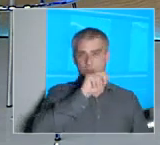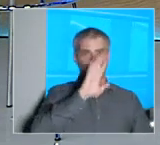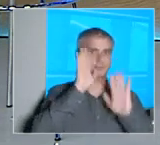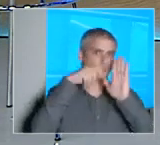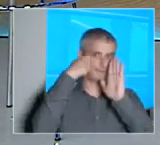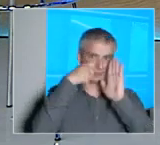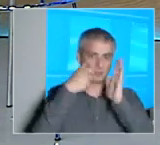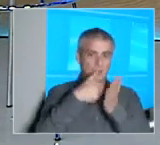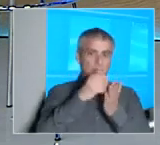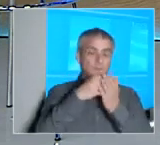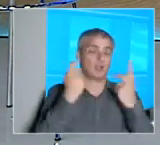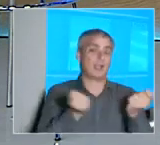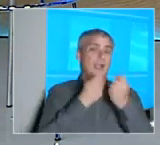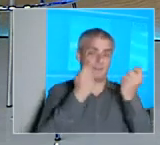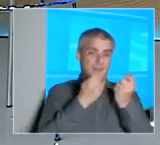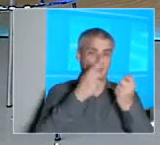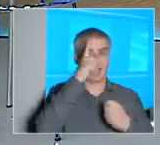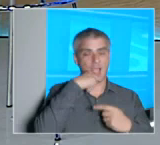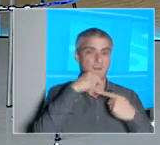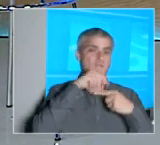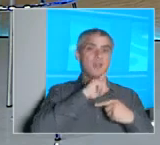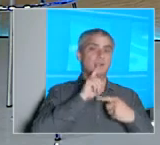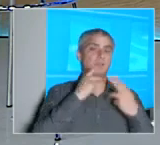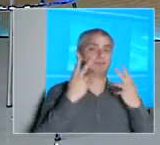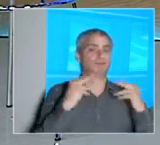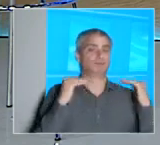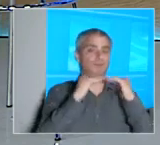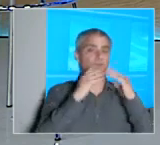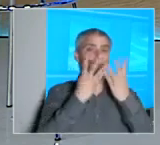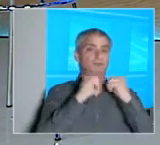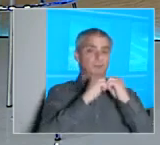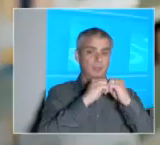וידאו בהמשך לקמפיין אבא ועוד אמא שווה משפחה.